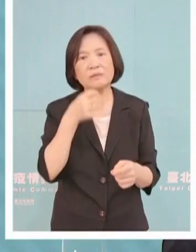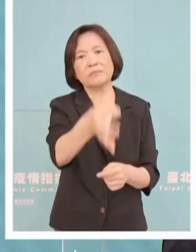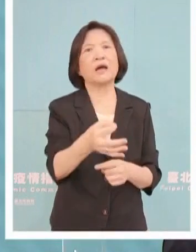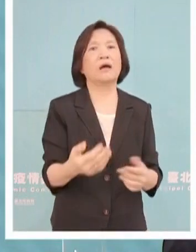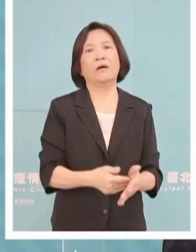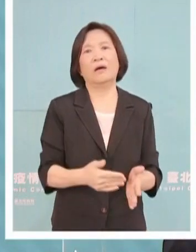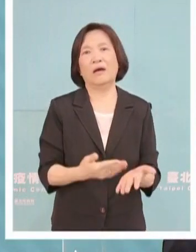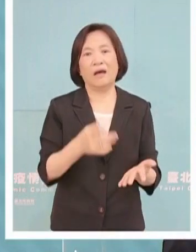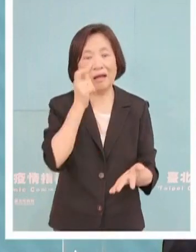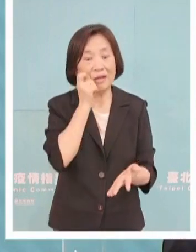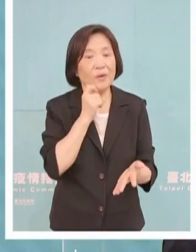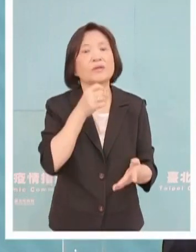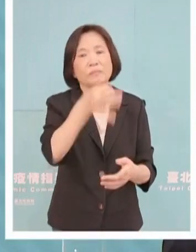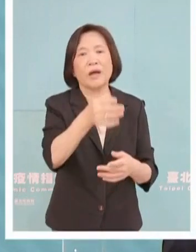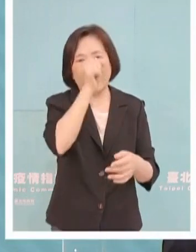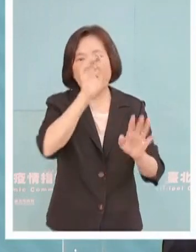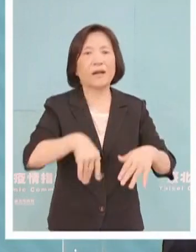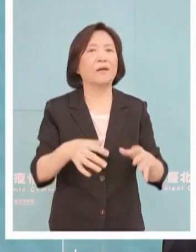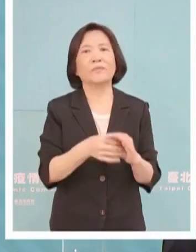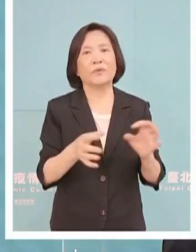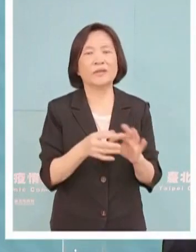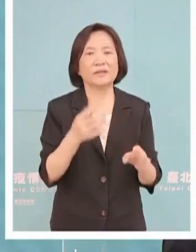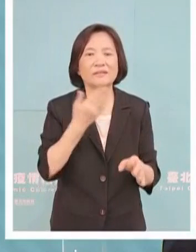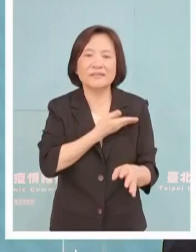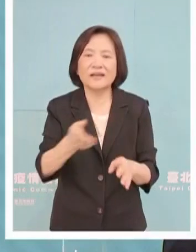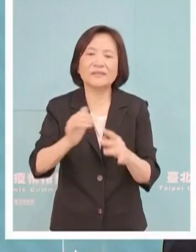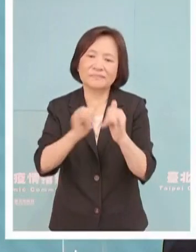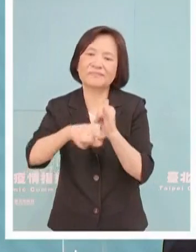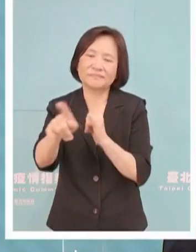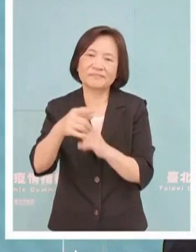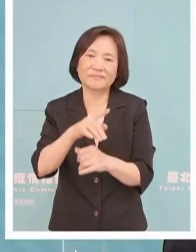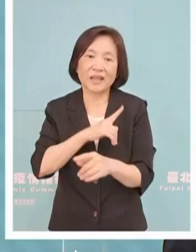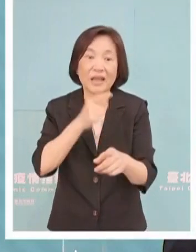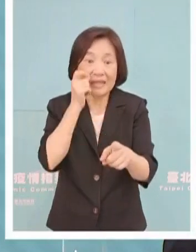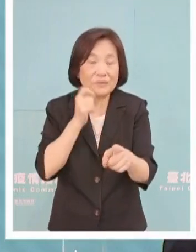了嘛，所以我倒觉得这个给市场去决定了。